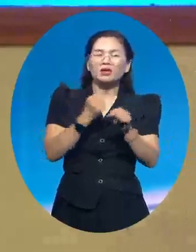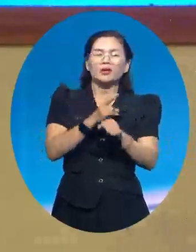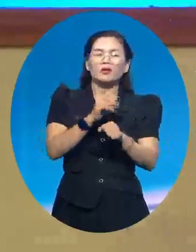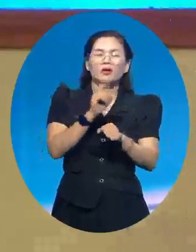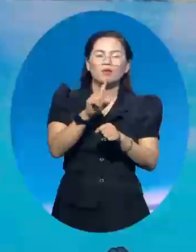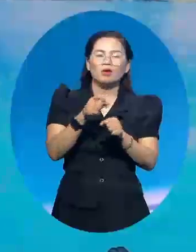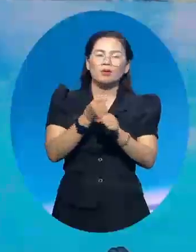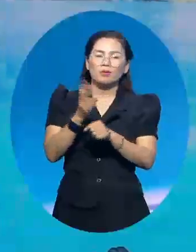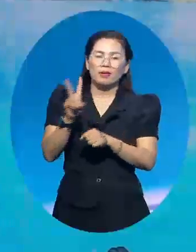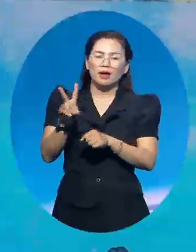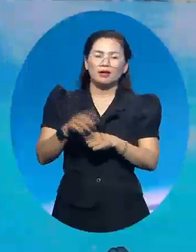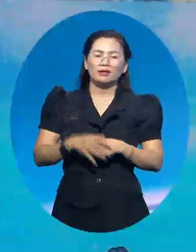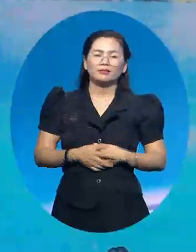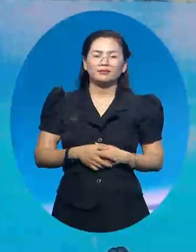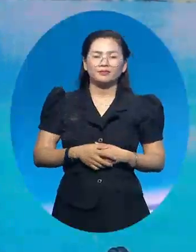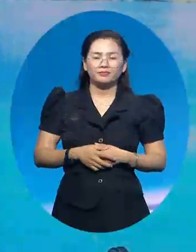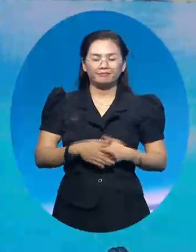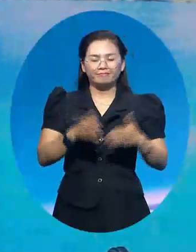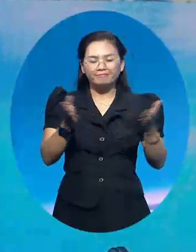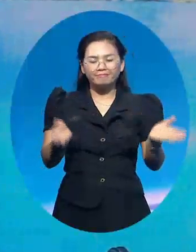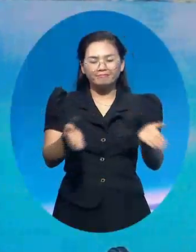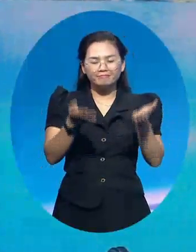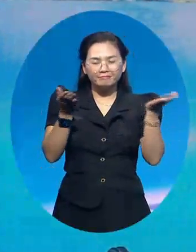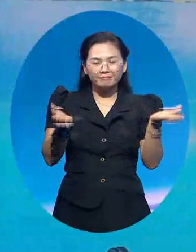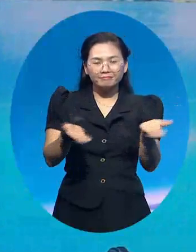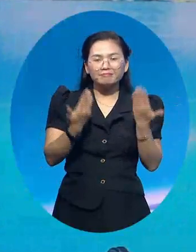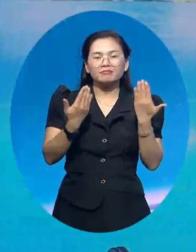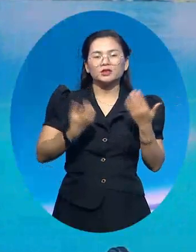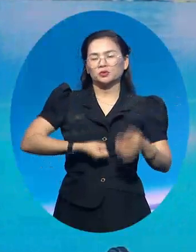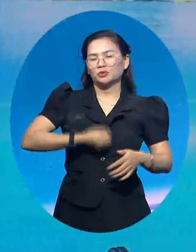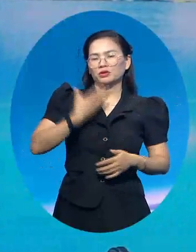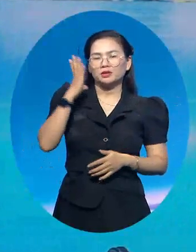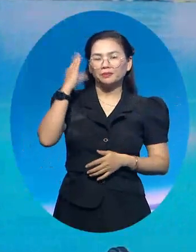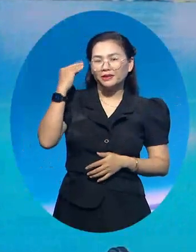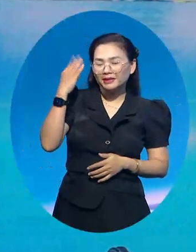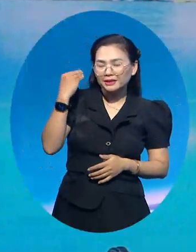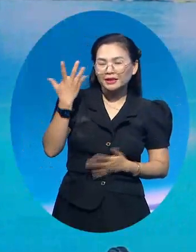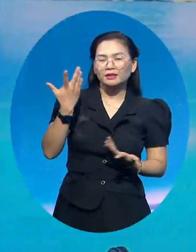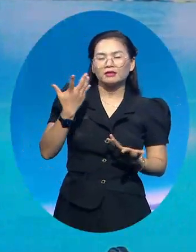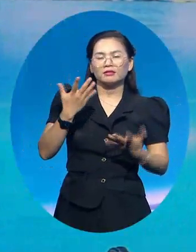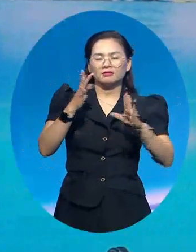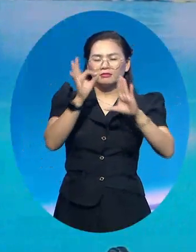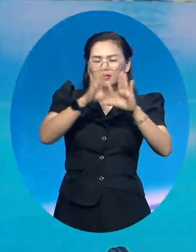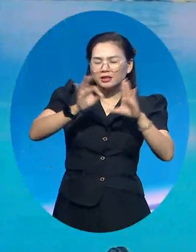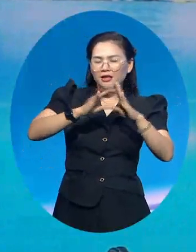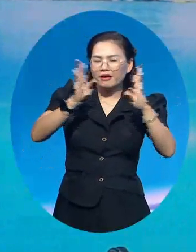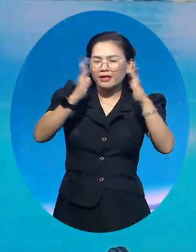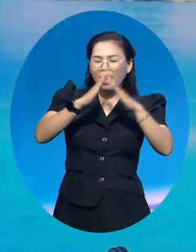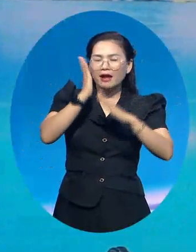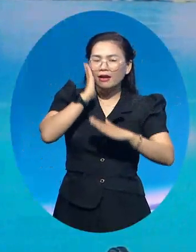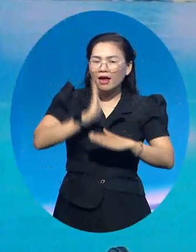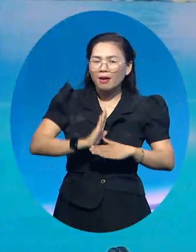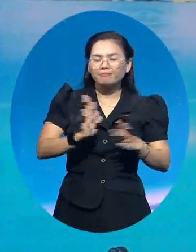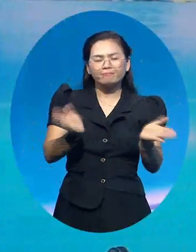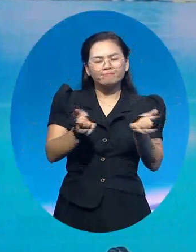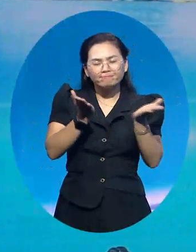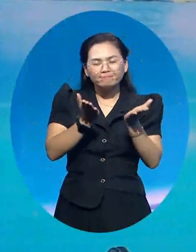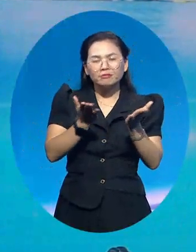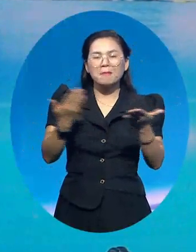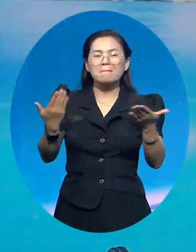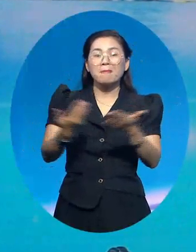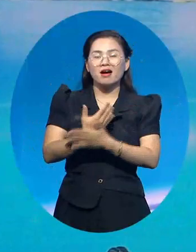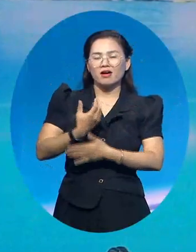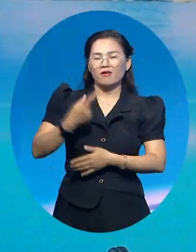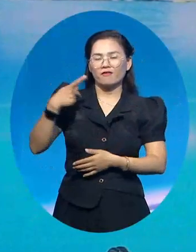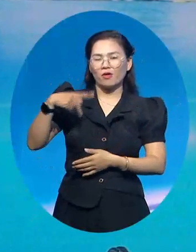2021-2022. Nhằm cổ vũ lối sống xanh, tôn vinh các ý tưởng thiết kế mới thể hiện sức trẻ trong sáng tạo cũng như cái mới trong phong